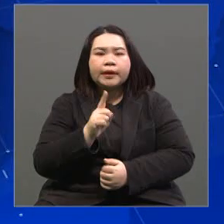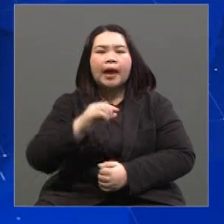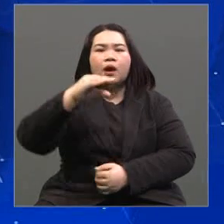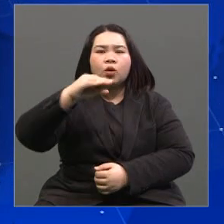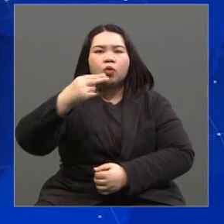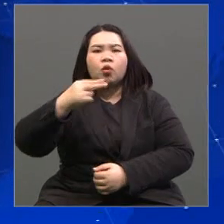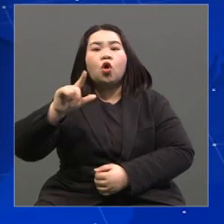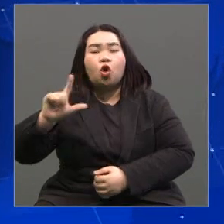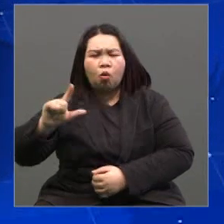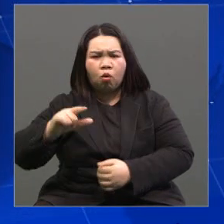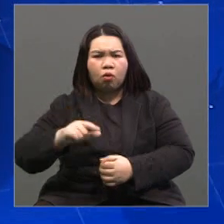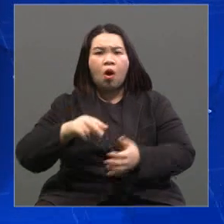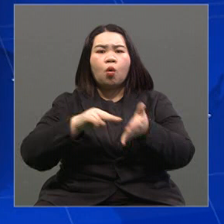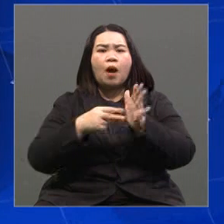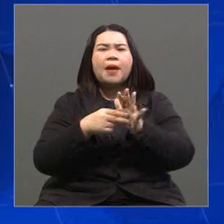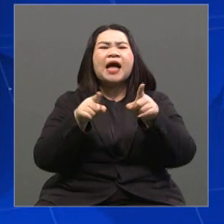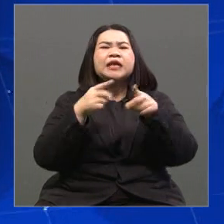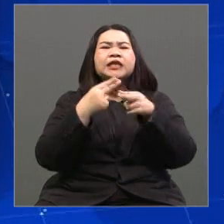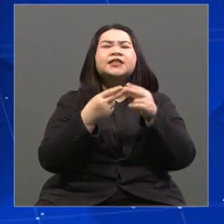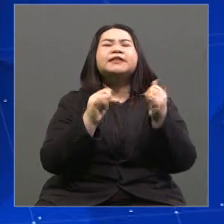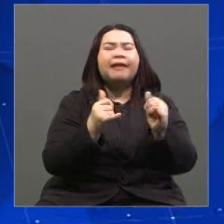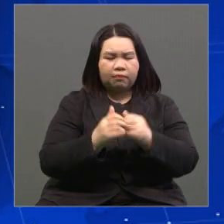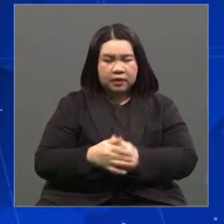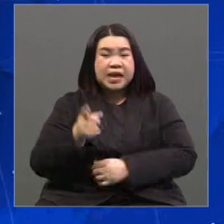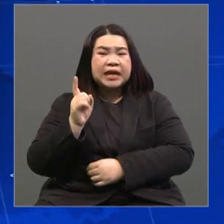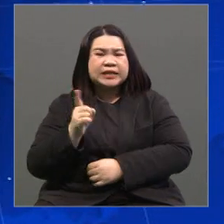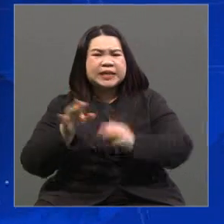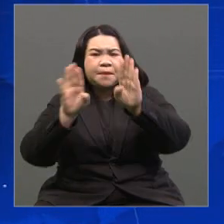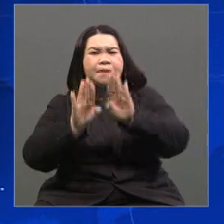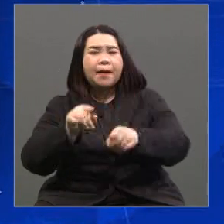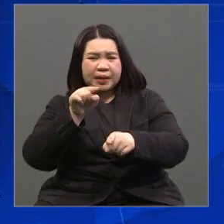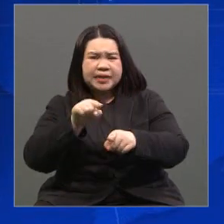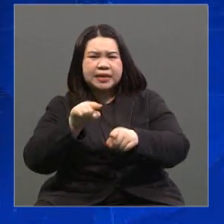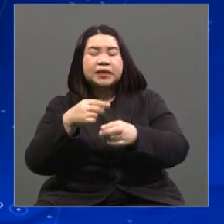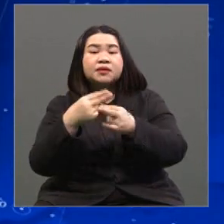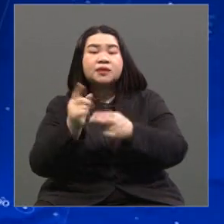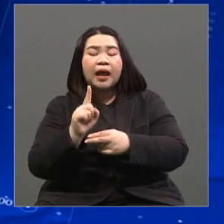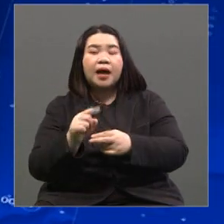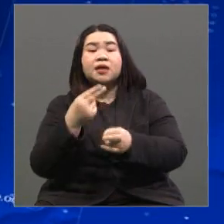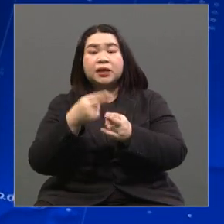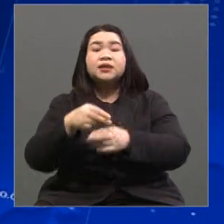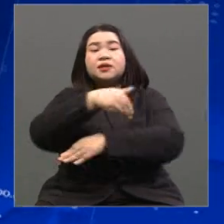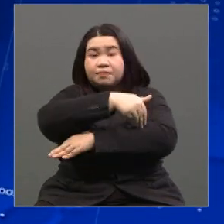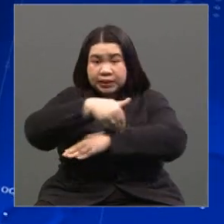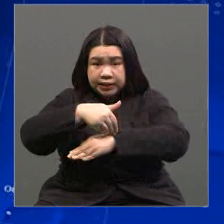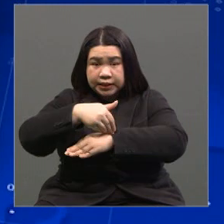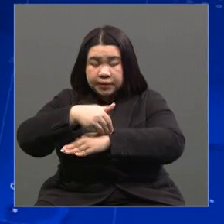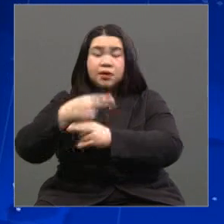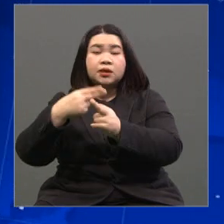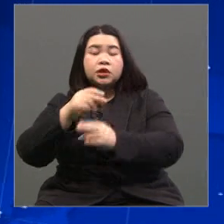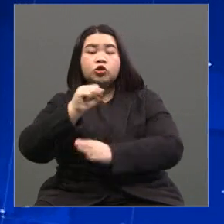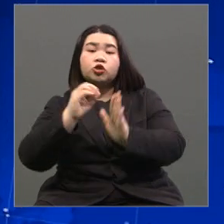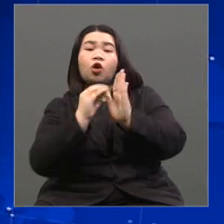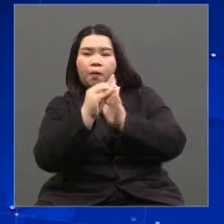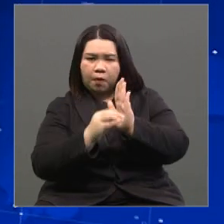เนี่ยอันนี้แบบโหลก็คือเหมือนเป็นชื่อเล่นแต่จริงๆเนี่ยเขาเรียกว่าถ้าเป็นอย่างที่เห็นเนี่ยนะคะเป็นแบบบัญชีรายชื่อกับสสเขตเขาเรียกว่า